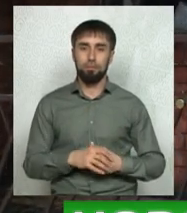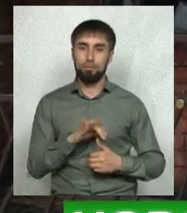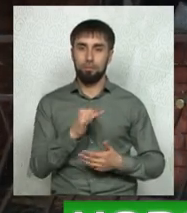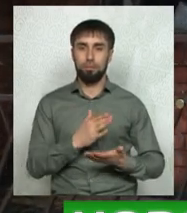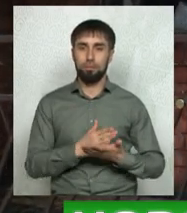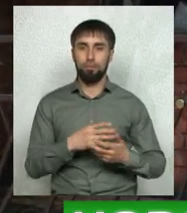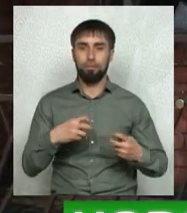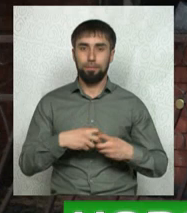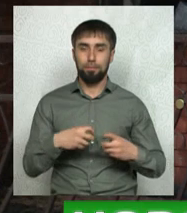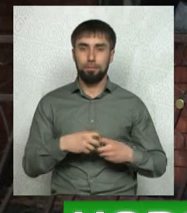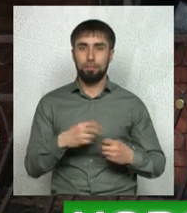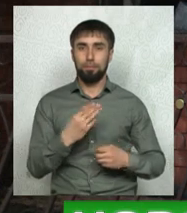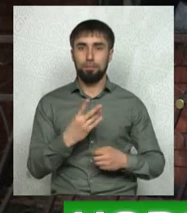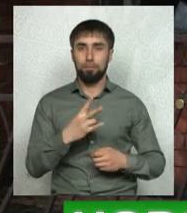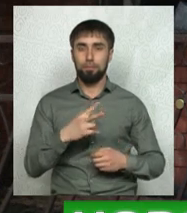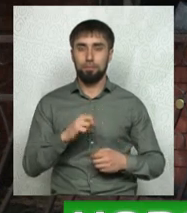имеются резиновые шланги.